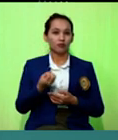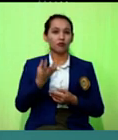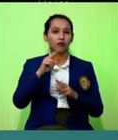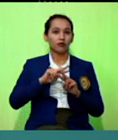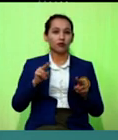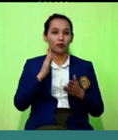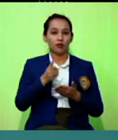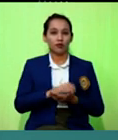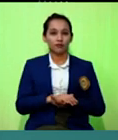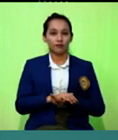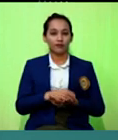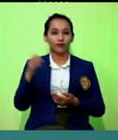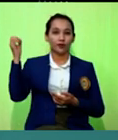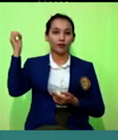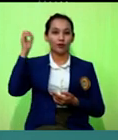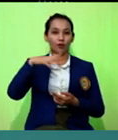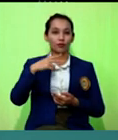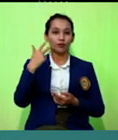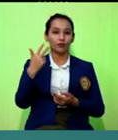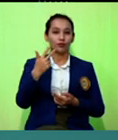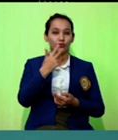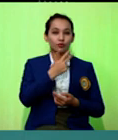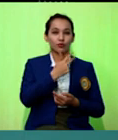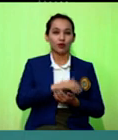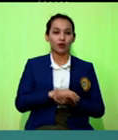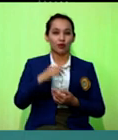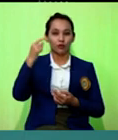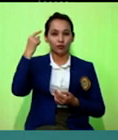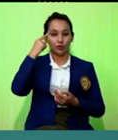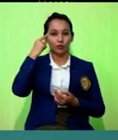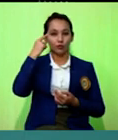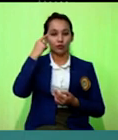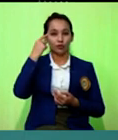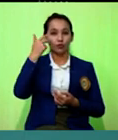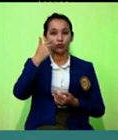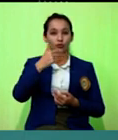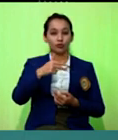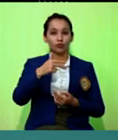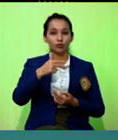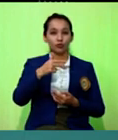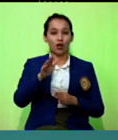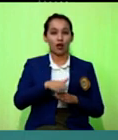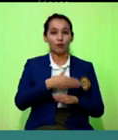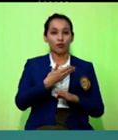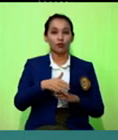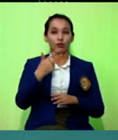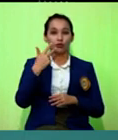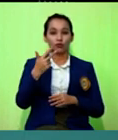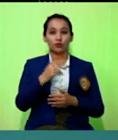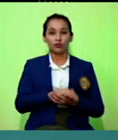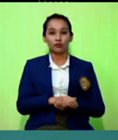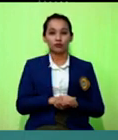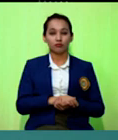Ha, quyosh 3 ta. Keling bir o'ylab ko'raylik. 30 va 3 sonini bo'lsak bo'ladimi?